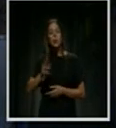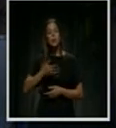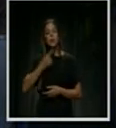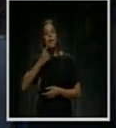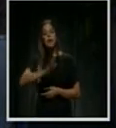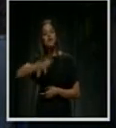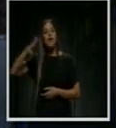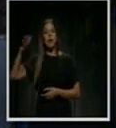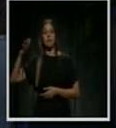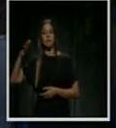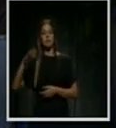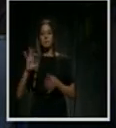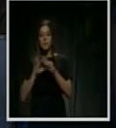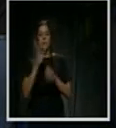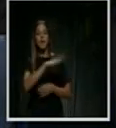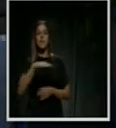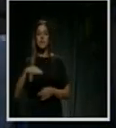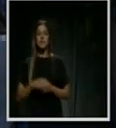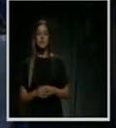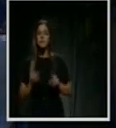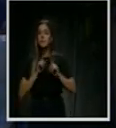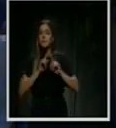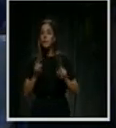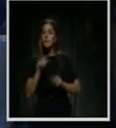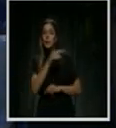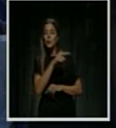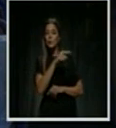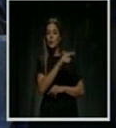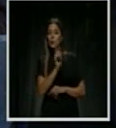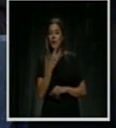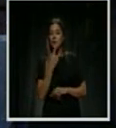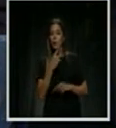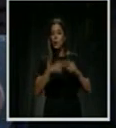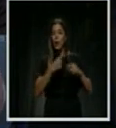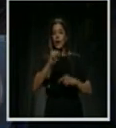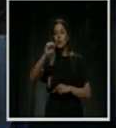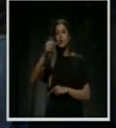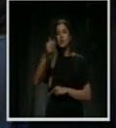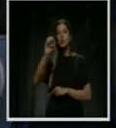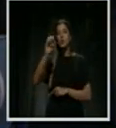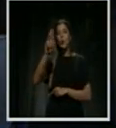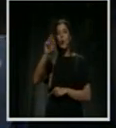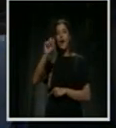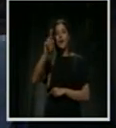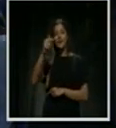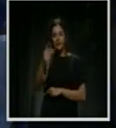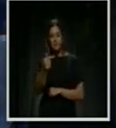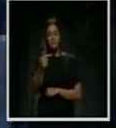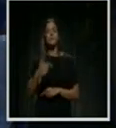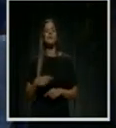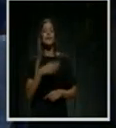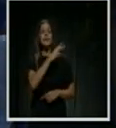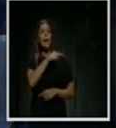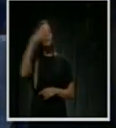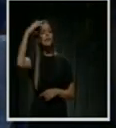trasparenti mal-poplu. Imma xirrid jgħidilna rigward Stewart, il-Prim Ministru fejn tidħol il-governanza